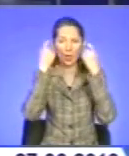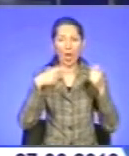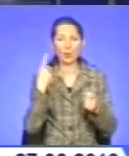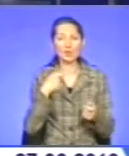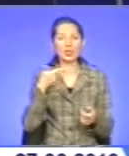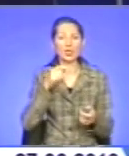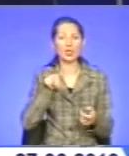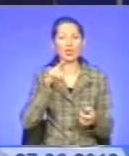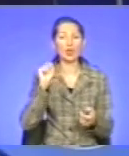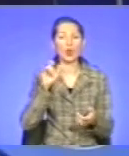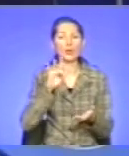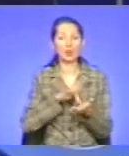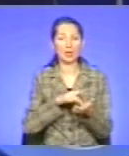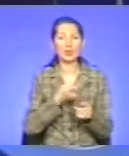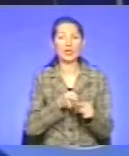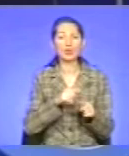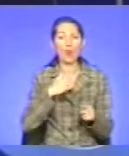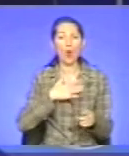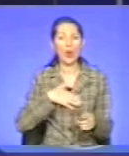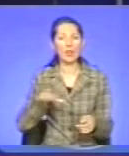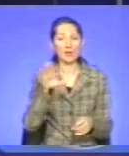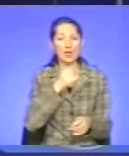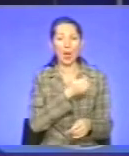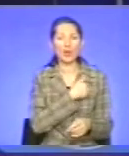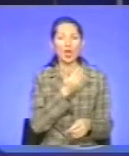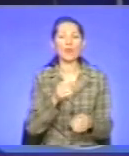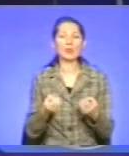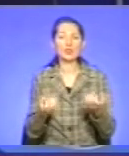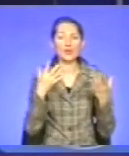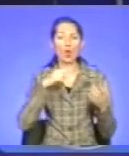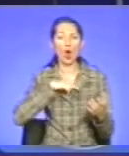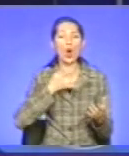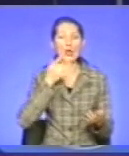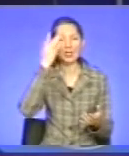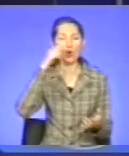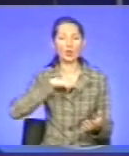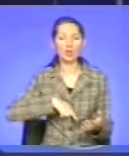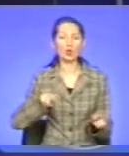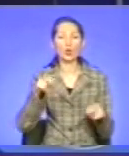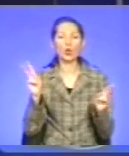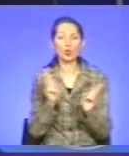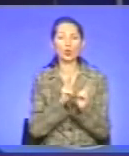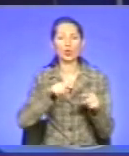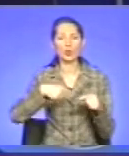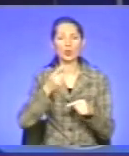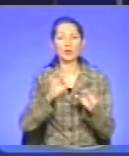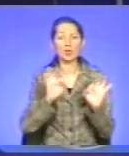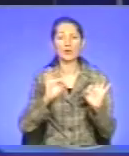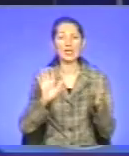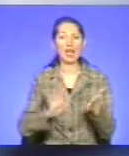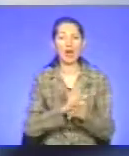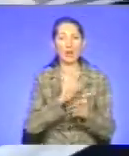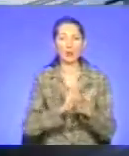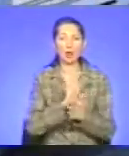гідрометеоцентр. А на цьому у мене все. Бажаю вам світлого літнього настрою і до зустрічі у наступних інформаційних випусках.